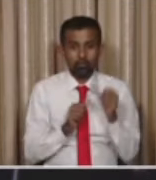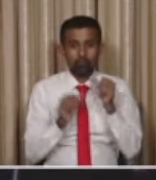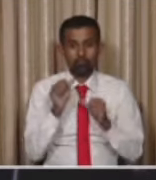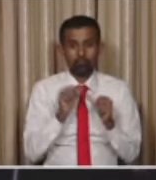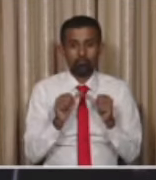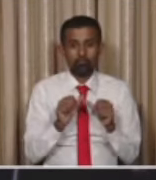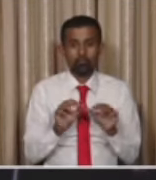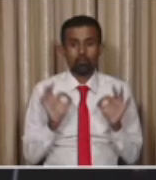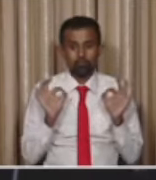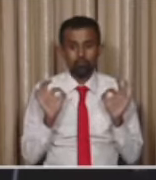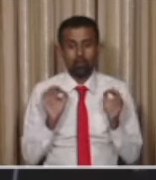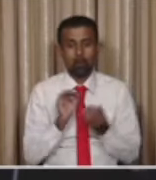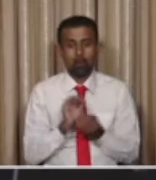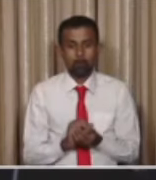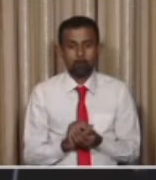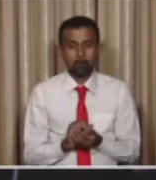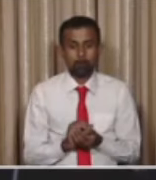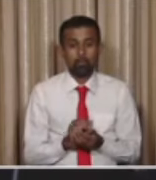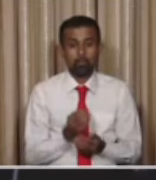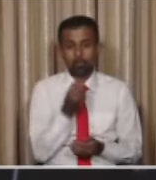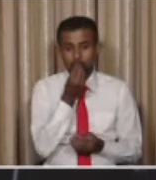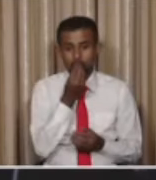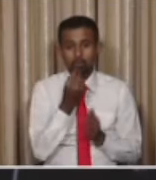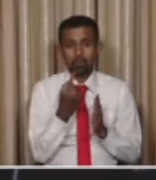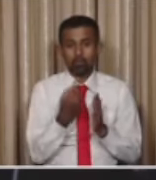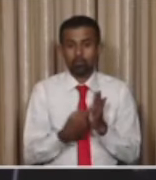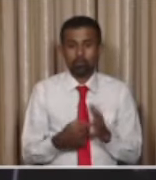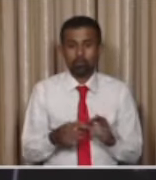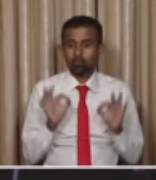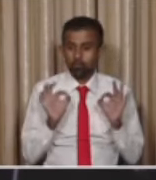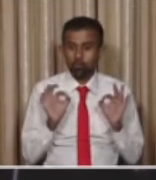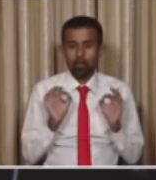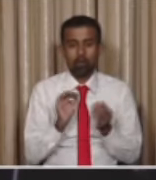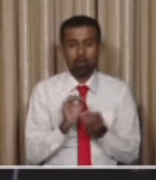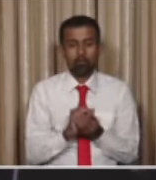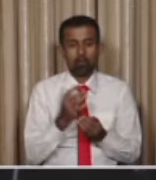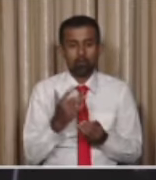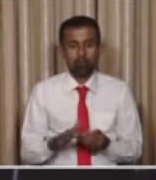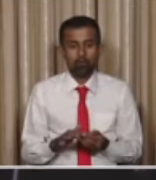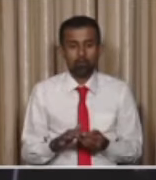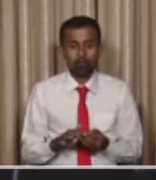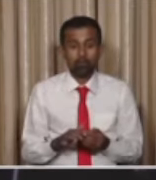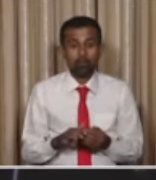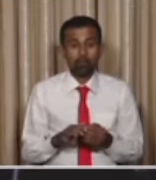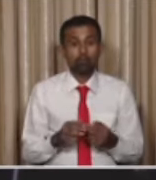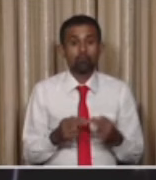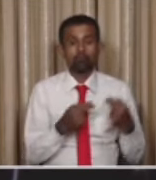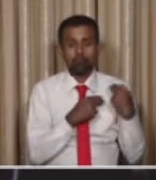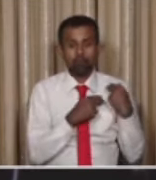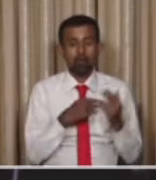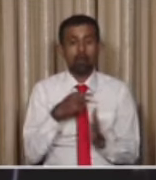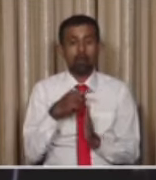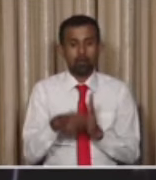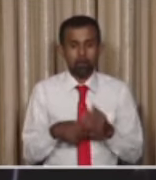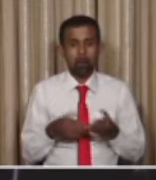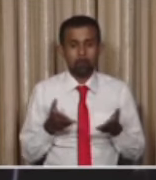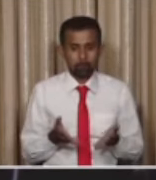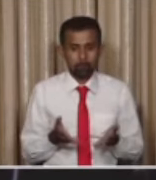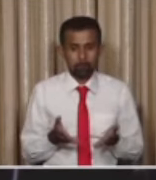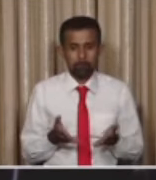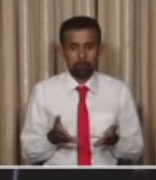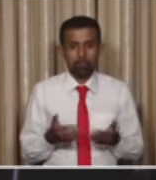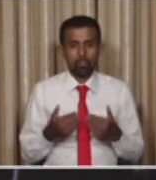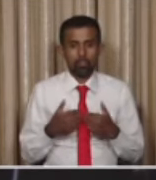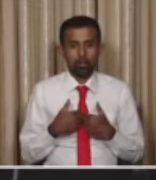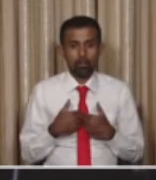රටාවක් තිබ්බා. අපිට ඉතාම හොඳ ආහාර රටාවක් තිබ්බා. ඒ ආහාර රටාවලට උරුමකම් කිව්ව රටක් තමයි මේක. ඒක නිසා තමයි